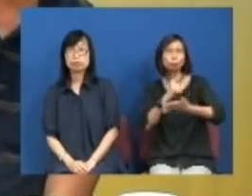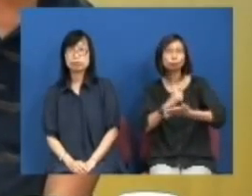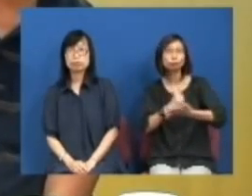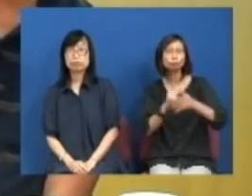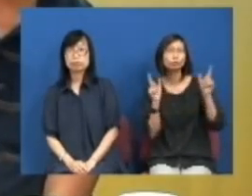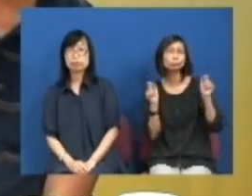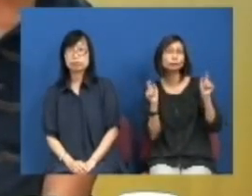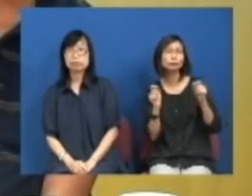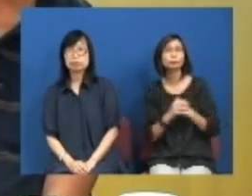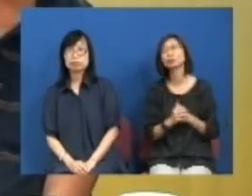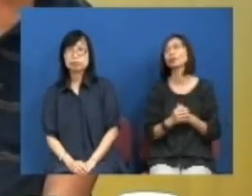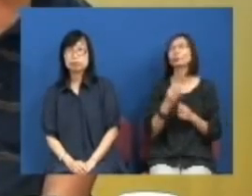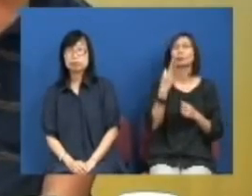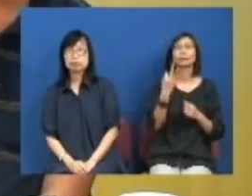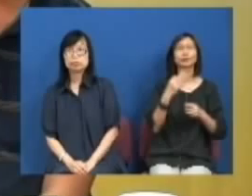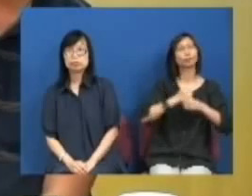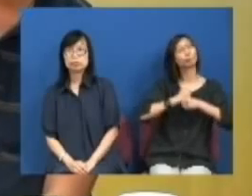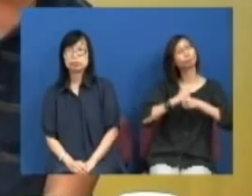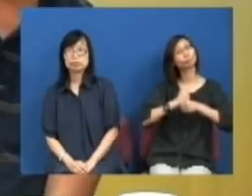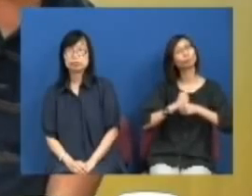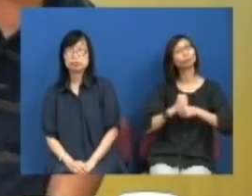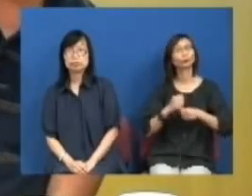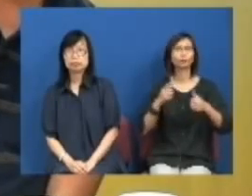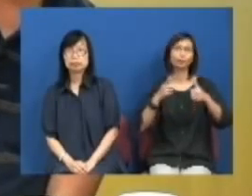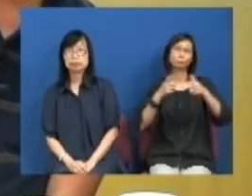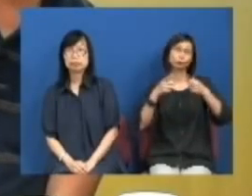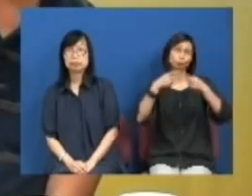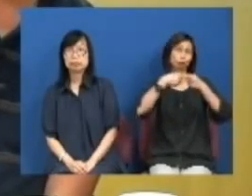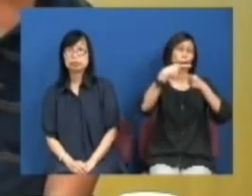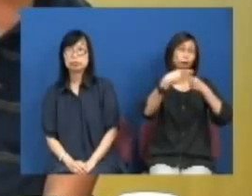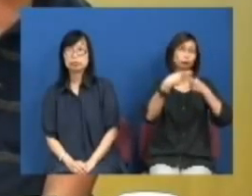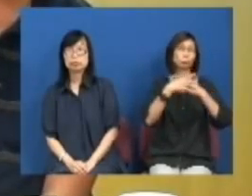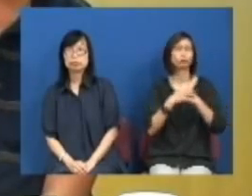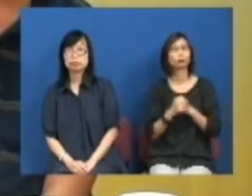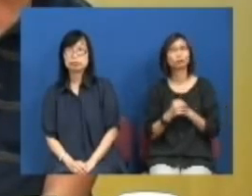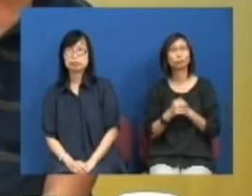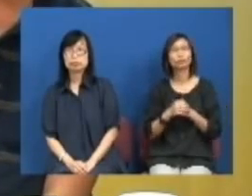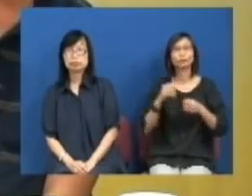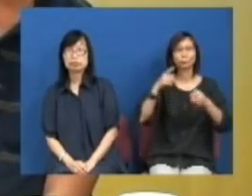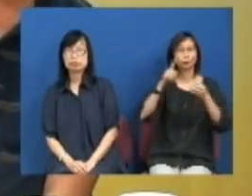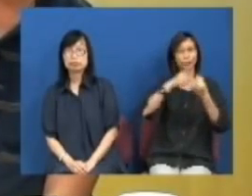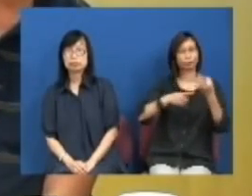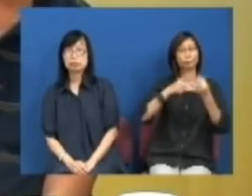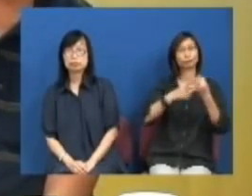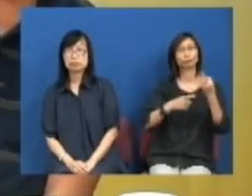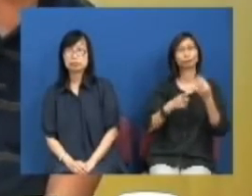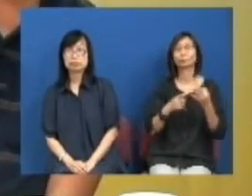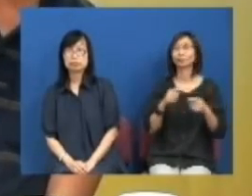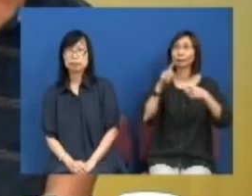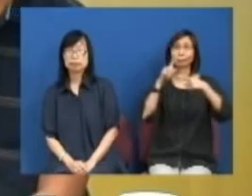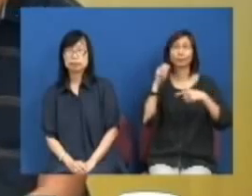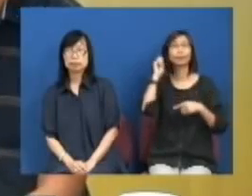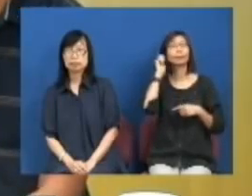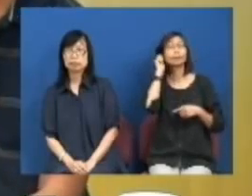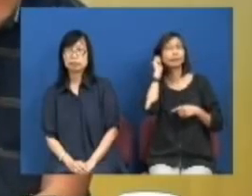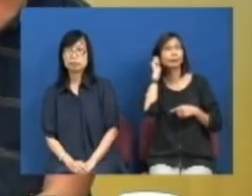即係三位跑馬仔嘅候選人其中一位阿范太講到關於要提翻就係下屆特首要處理23條立法嘅話，咁我唔知